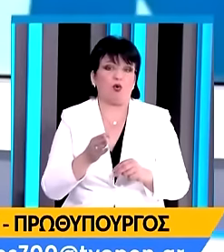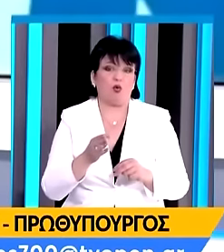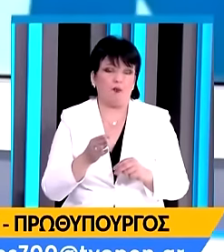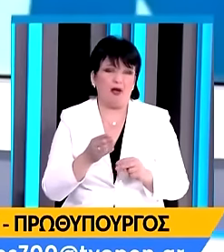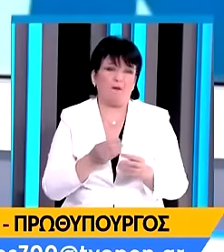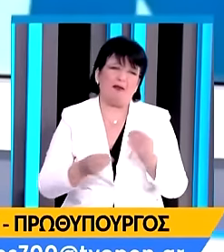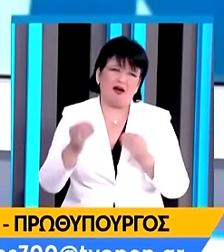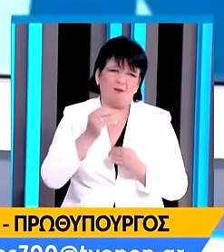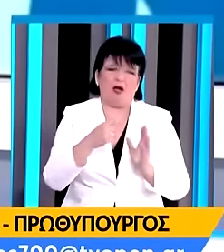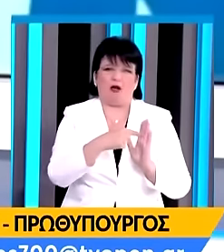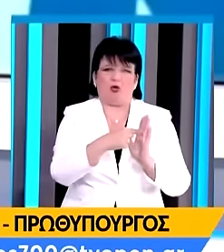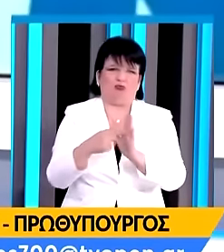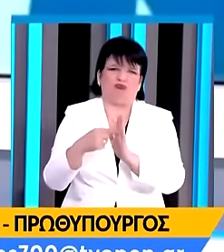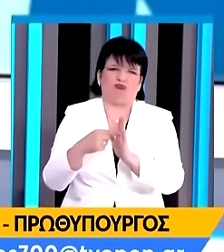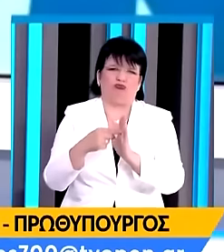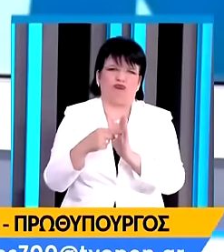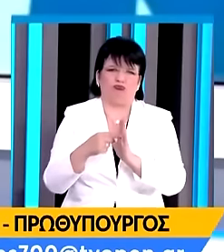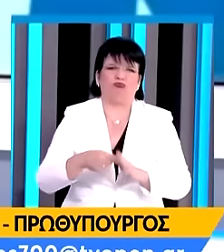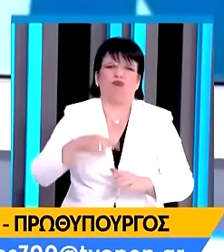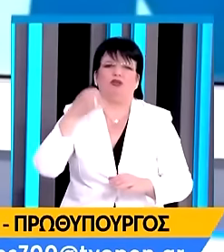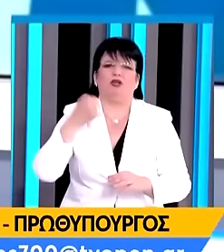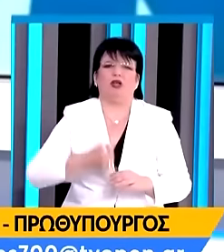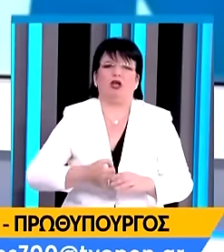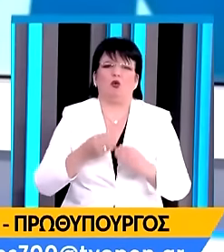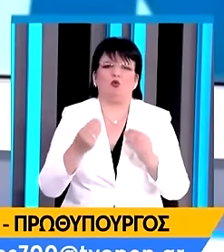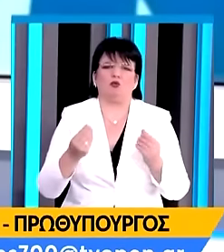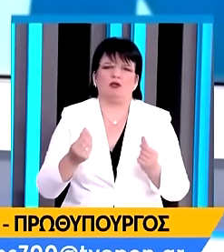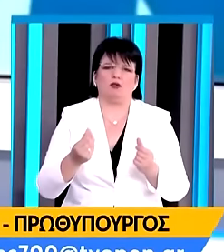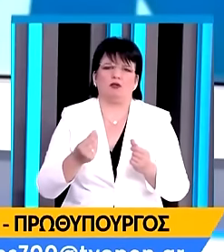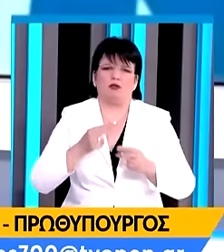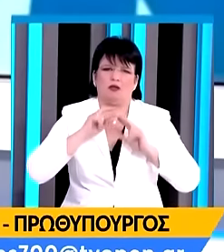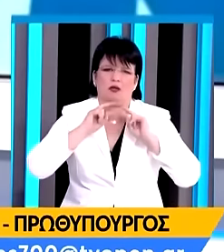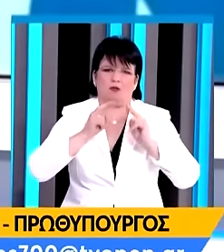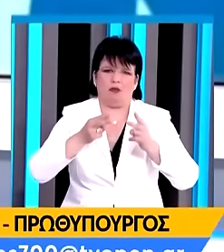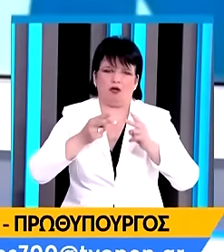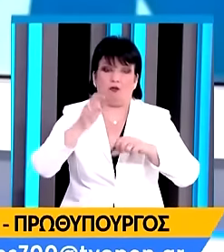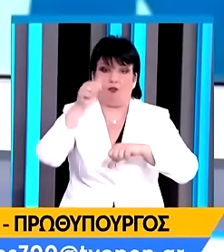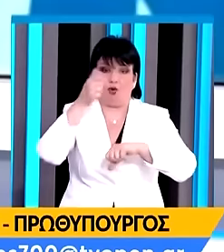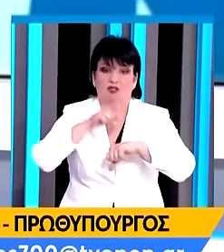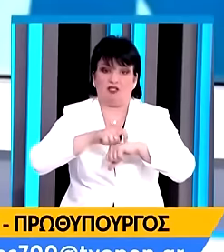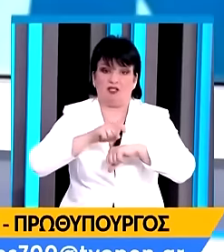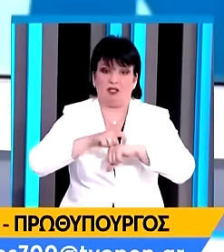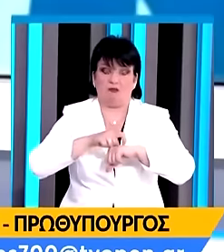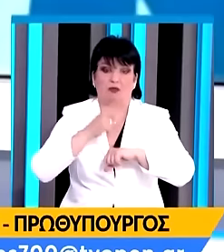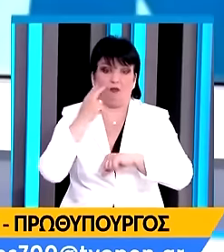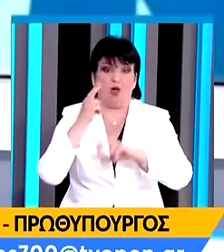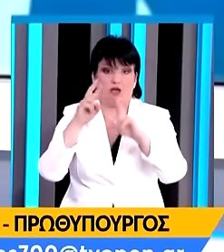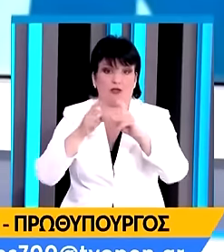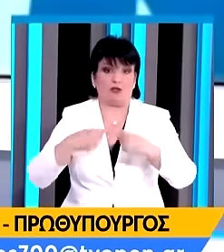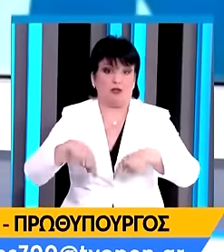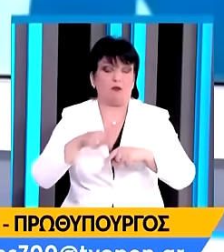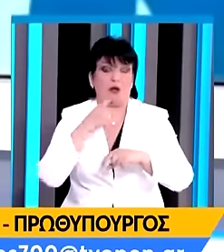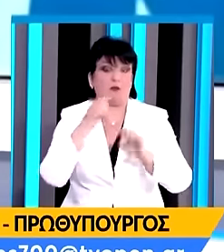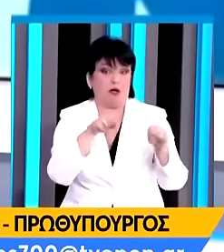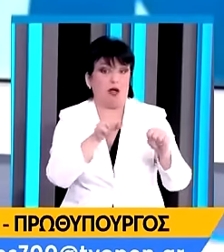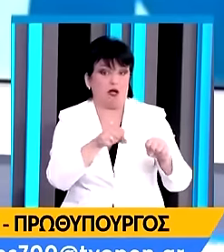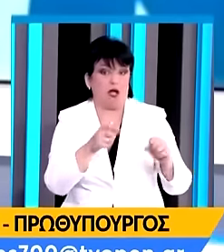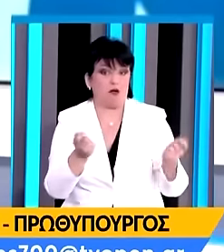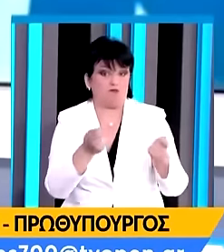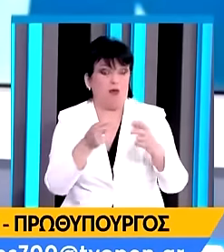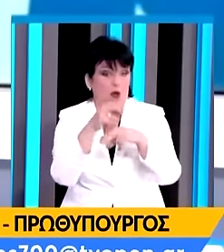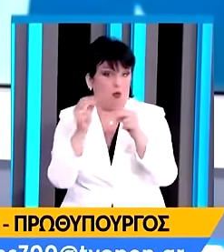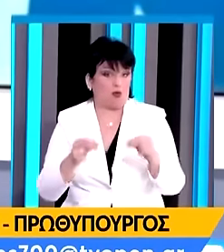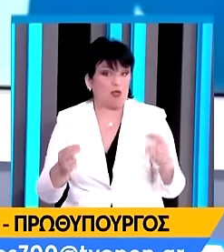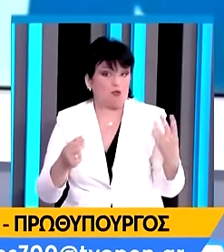κομματική αντιπαράθεση και να κάνουμε μια ουσιαστική ερευνητική δουλειά. Άστε. Γι' αυτό και από την πρώτη στιγμή που έγινε εξεταστική, είπαμε θα την κάνουμε. Έχουμε ένα